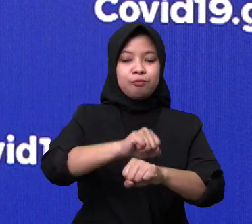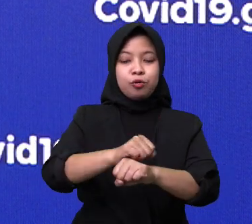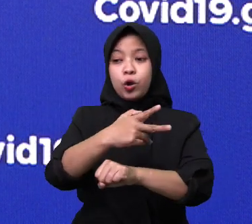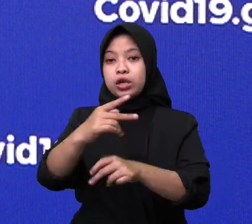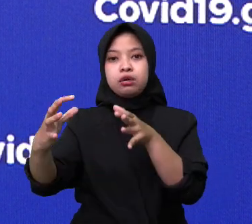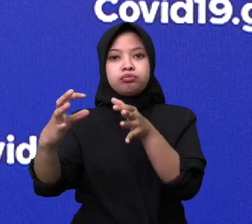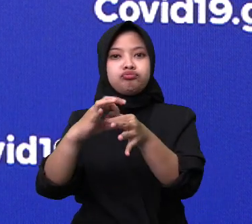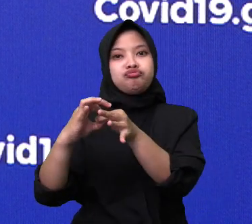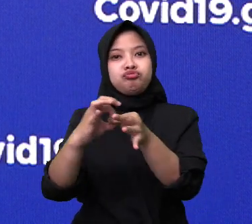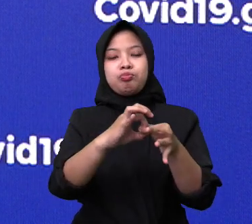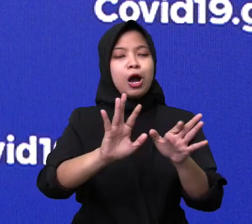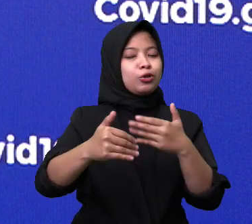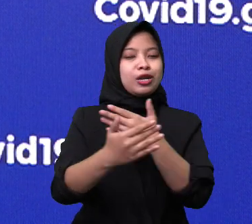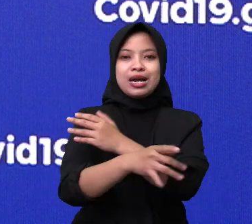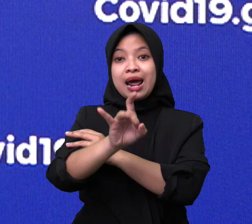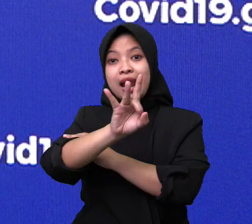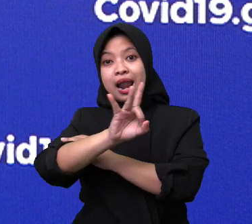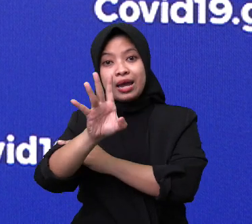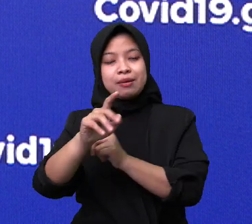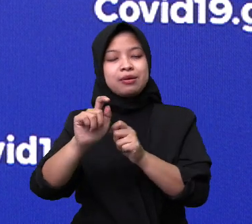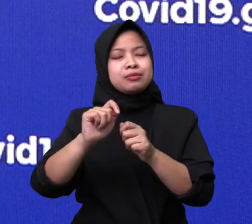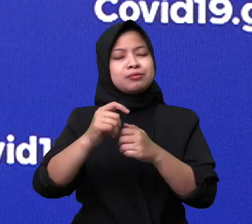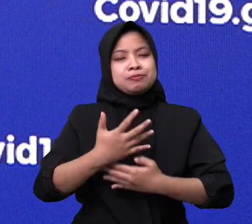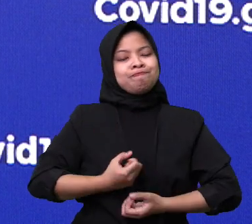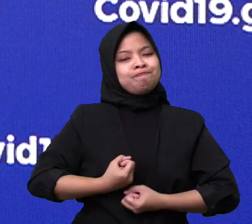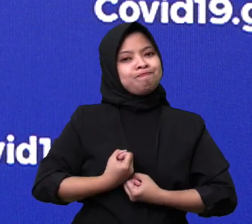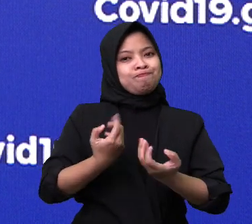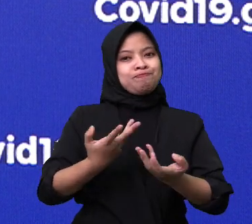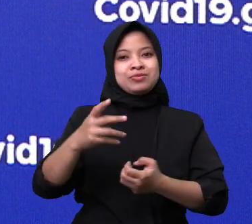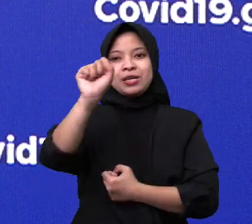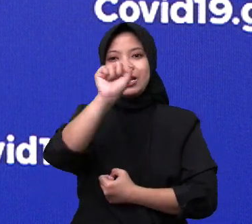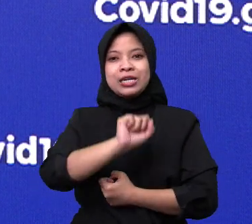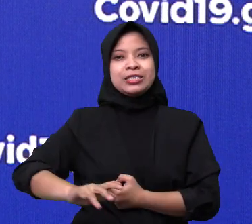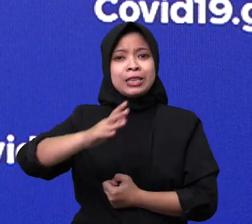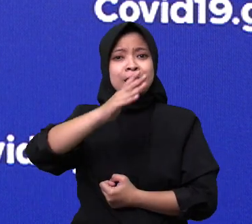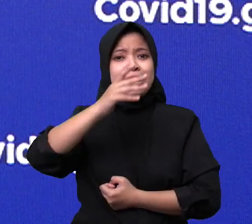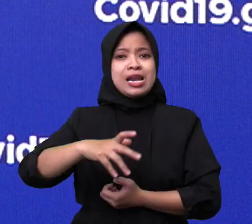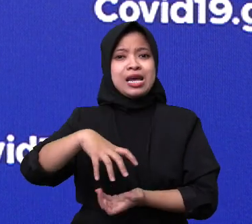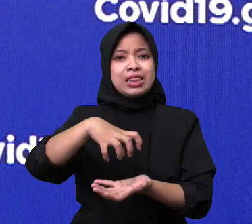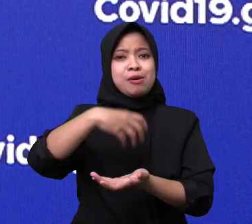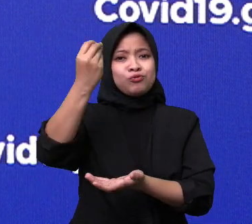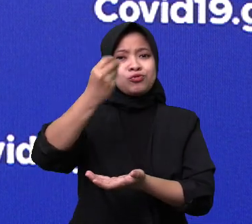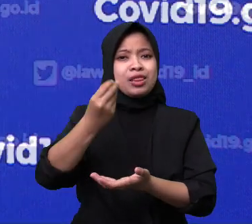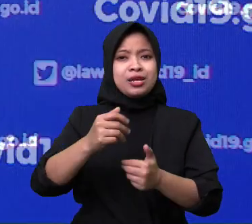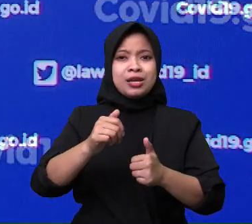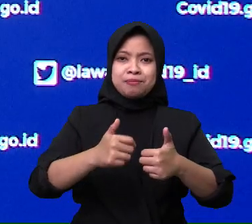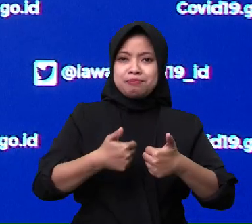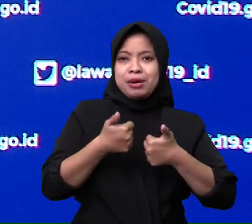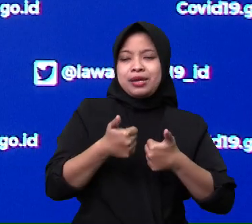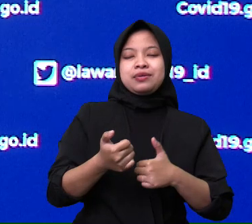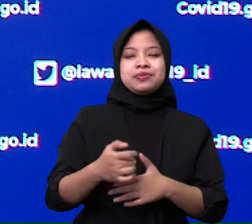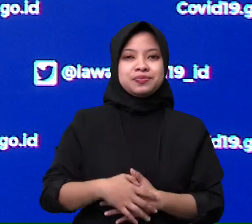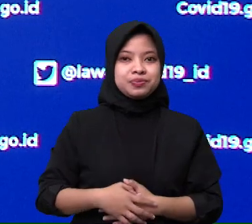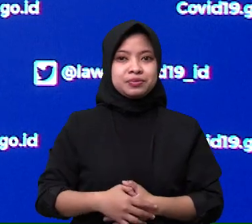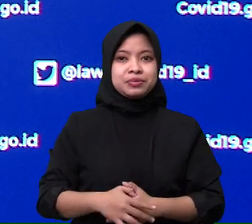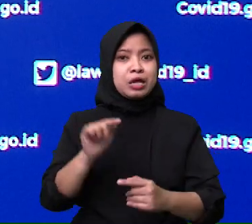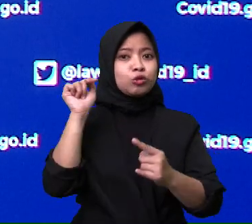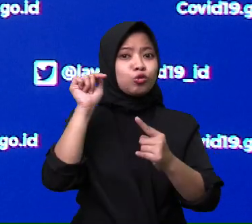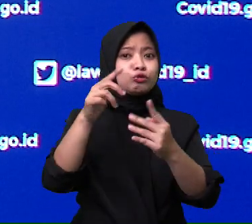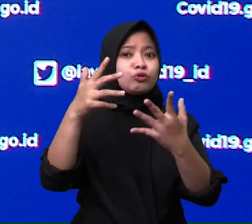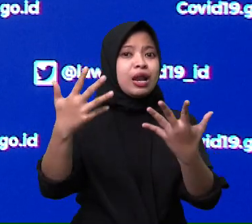lainnya dapat membuat Asia Tenggara sebagai destinasi wisata yang atraktif. Hal ini bertujuan